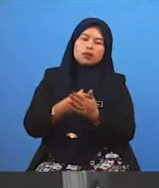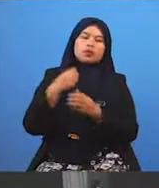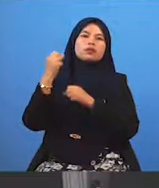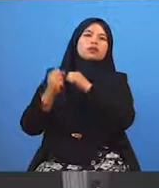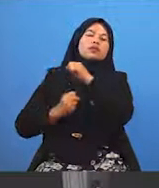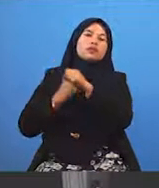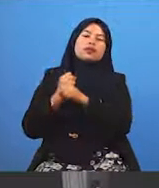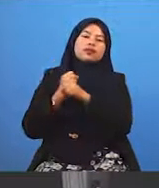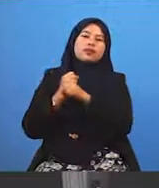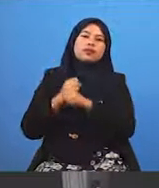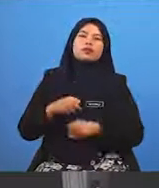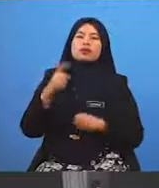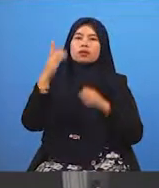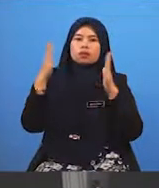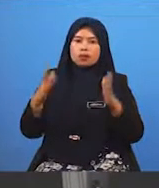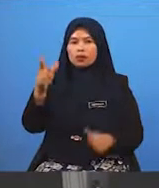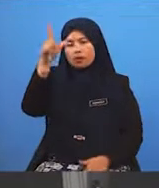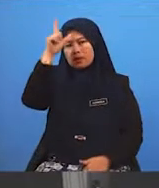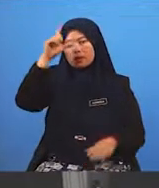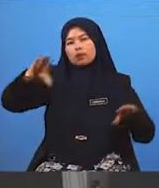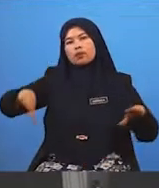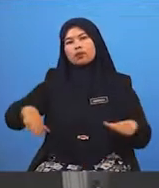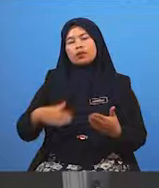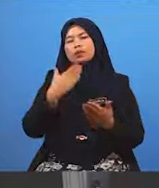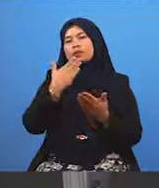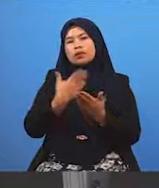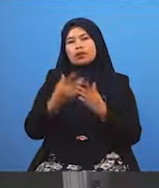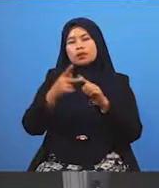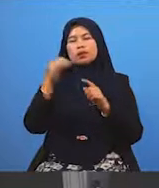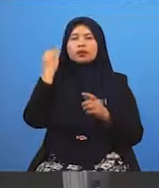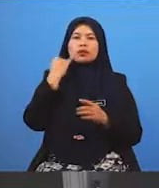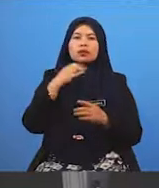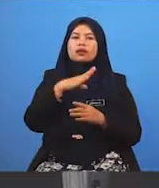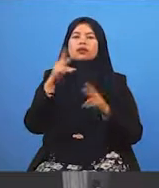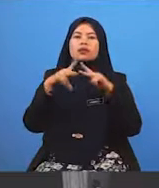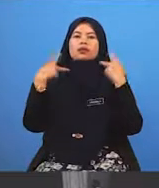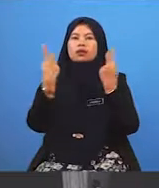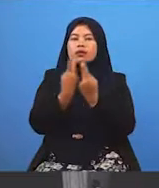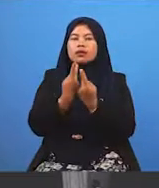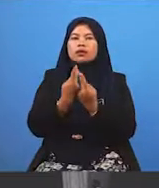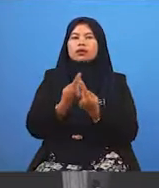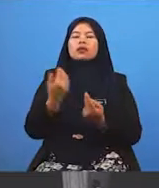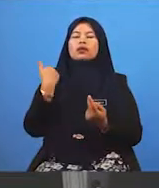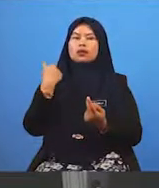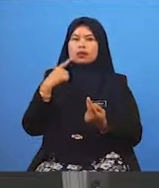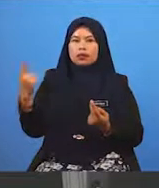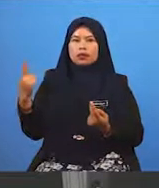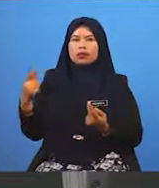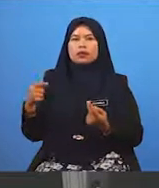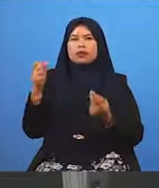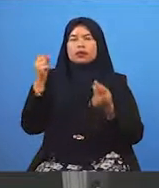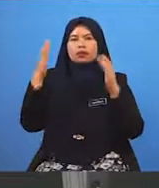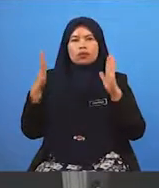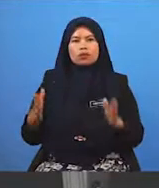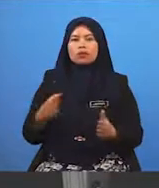yang berbuat baik terhadap isterinya dan keluarganya adalah sebaik-baik manusia. Tetapi jika sebaliknya, maka